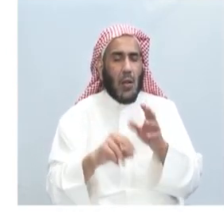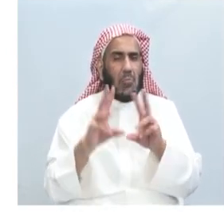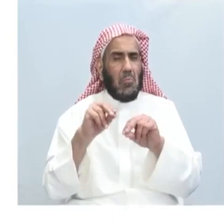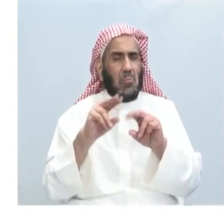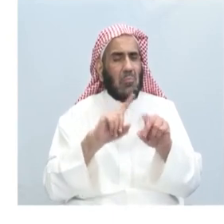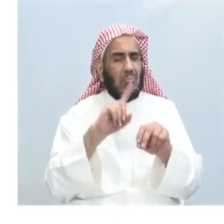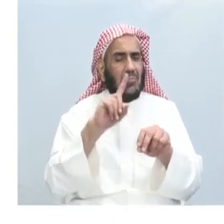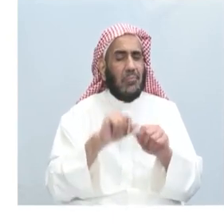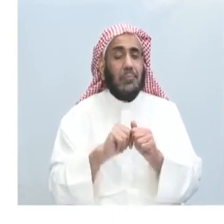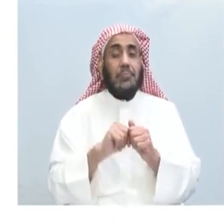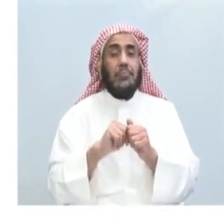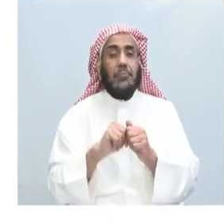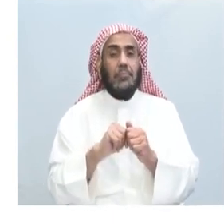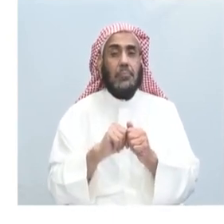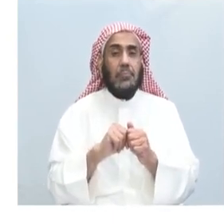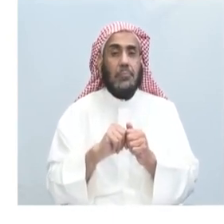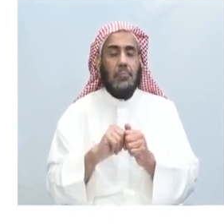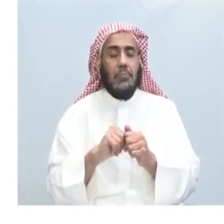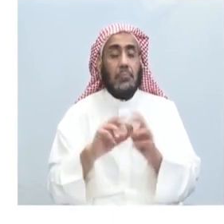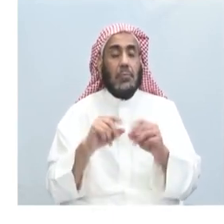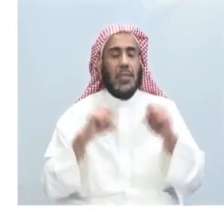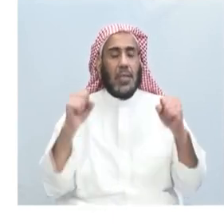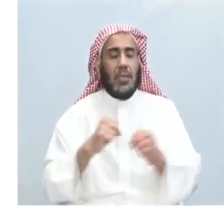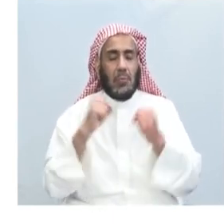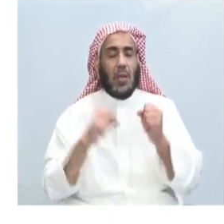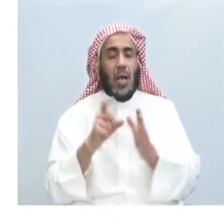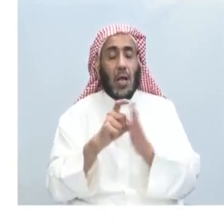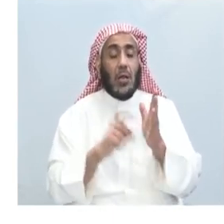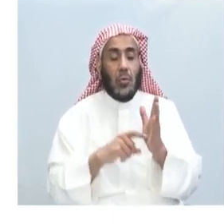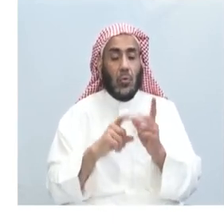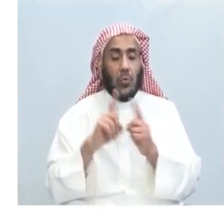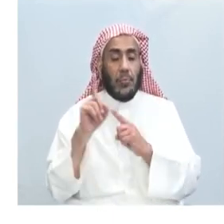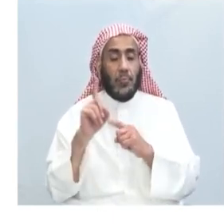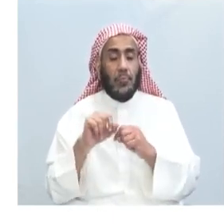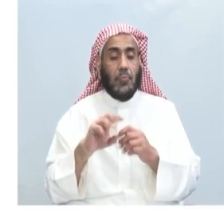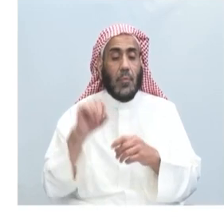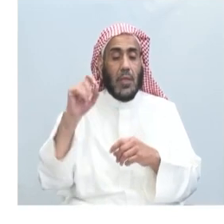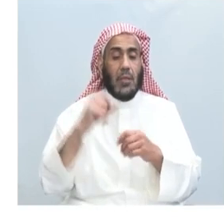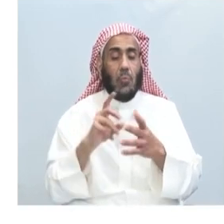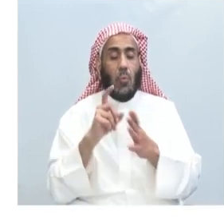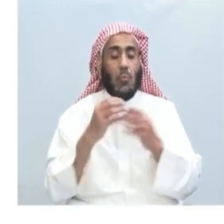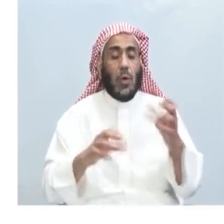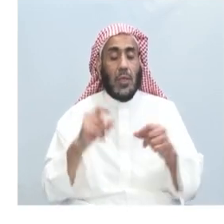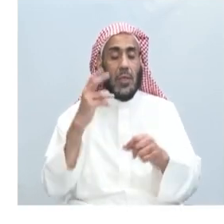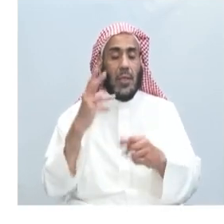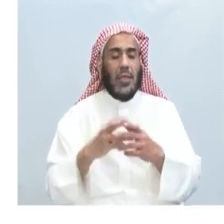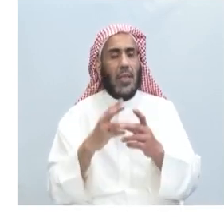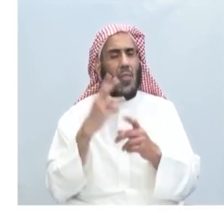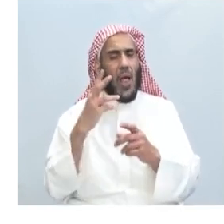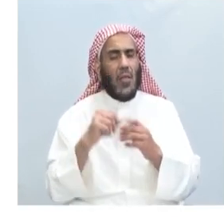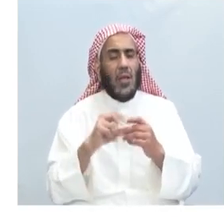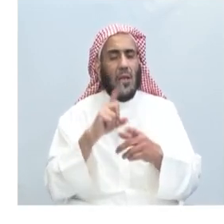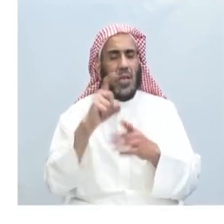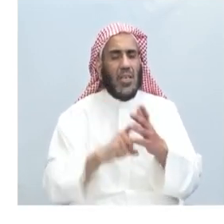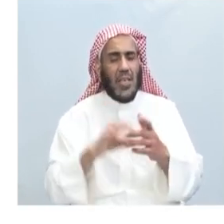يتم فيه مسائل تدريبيه على قانون هس لاحظ لدي هنا المعادلات الثلاث استعمل المعادلتين اي وبي